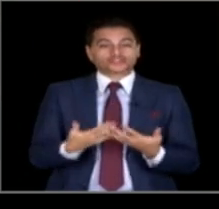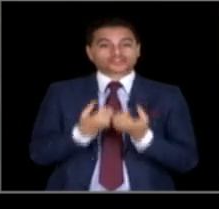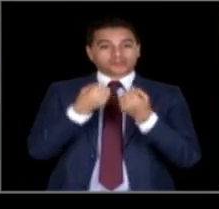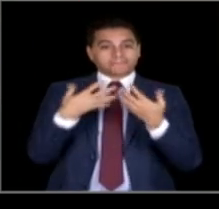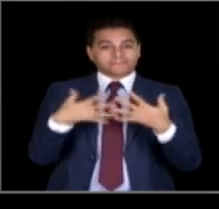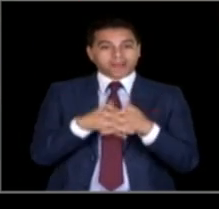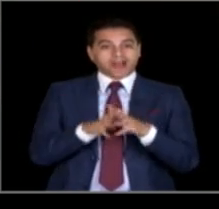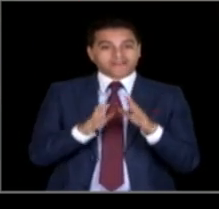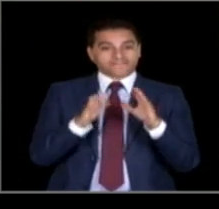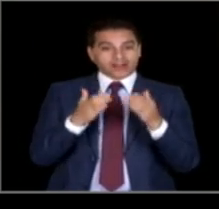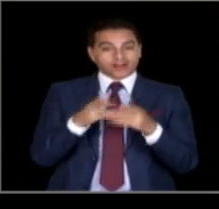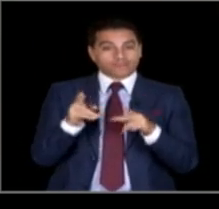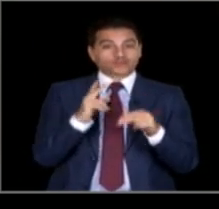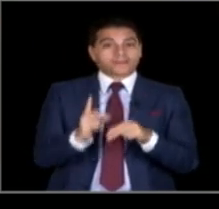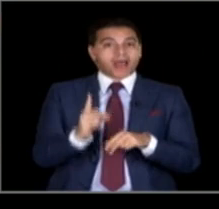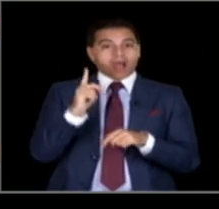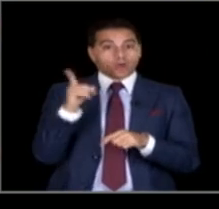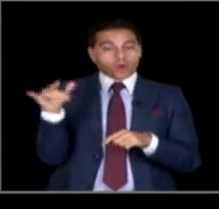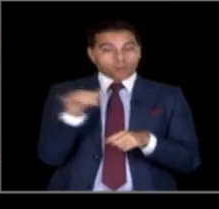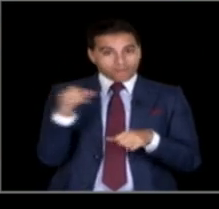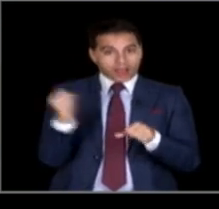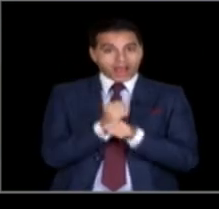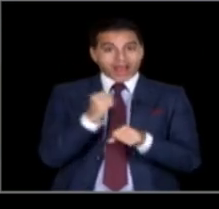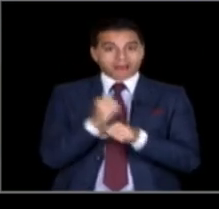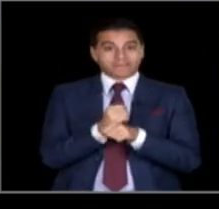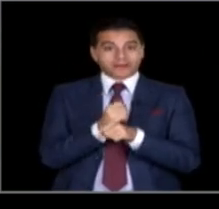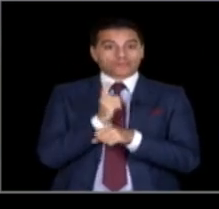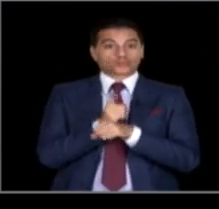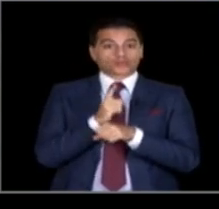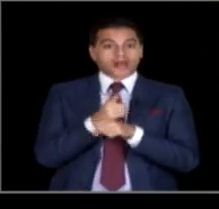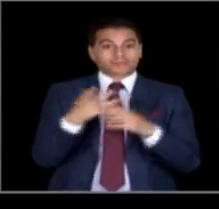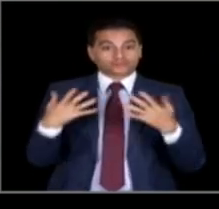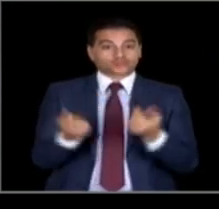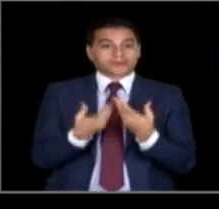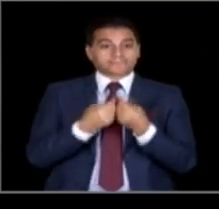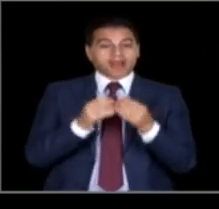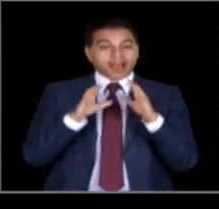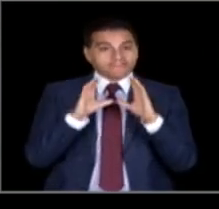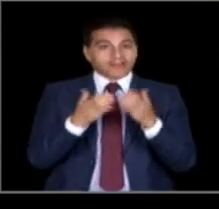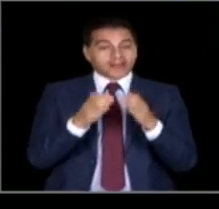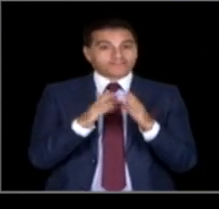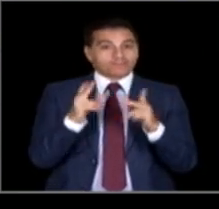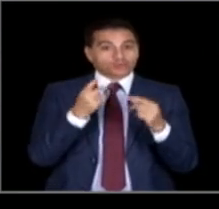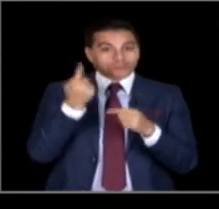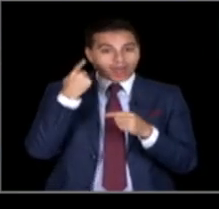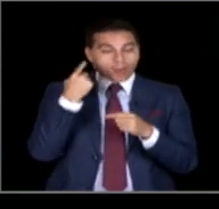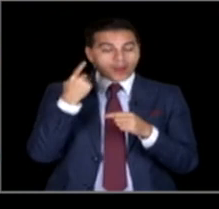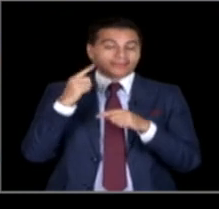الذي أثبت الموسم الأول مدى أهمية وجودهم مع كل فريق على مدار البطولة.